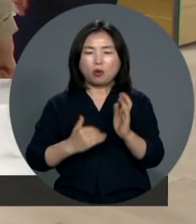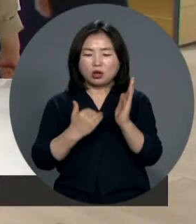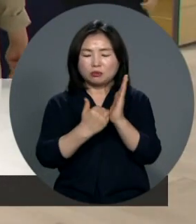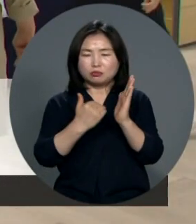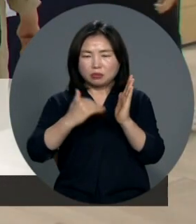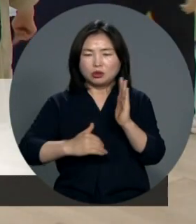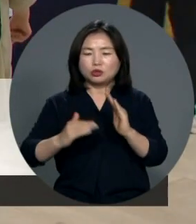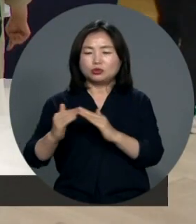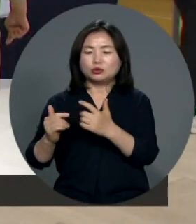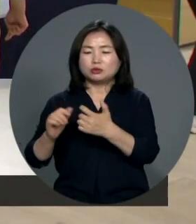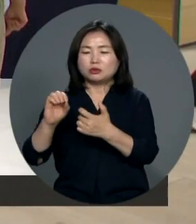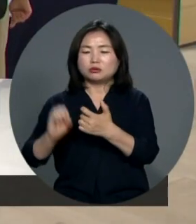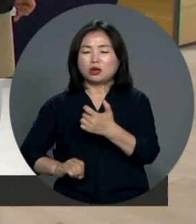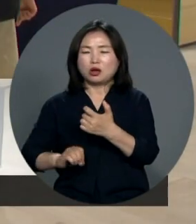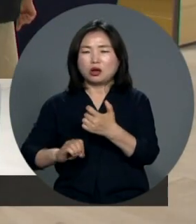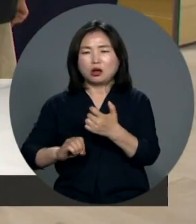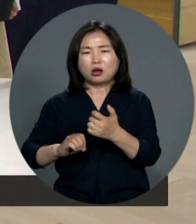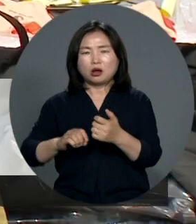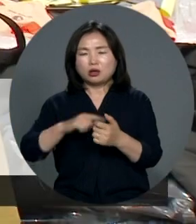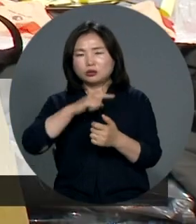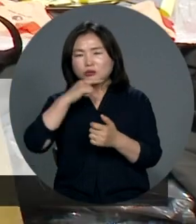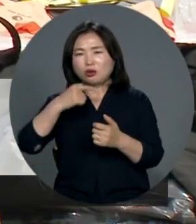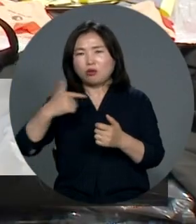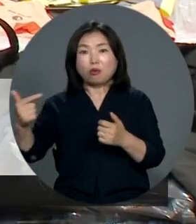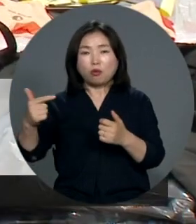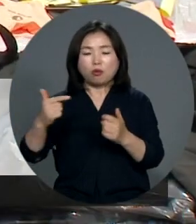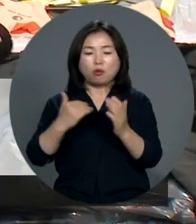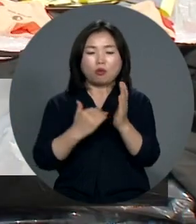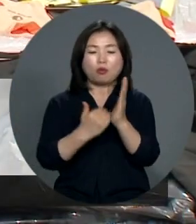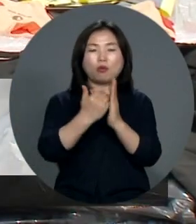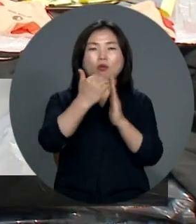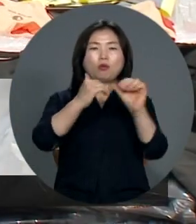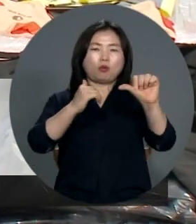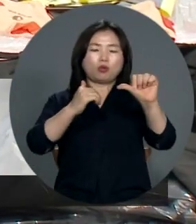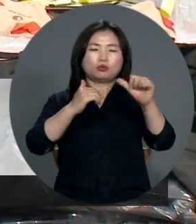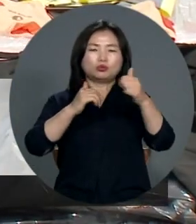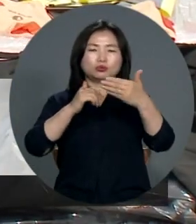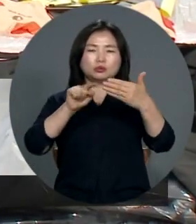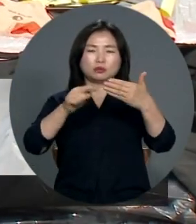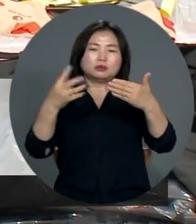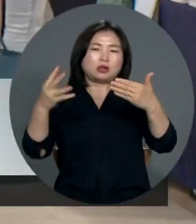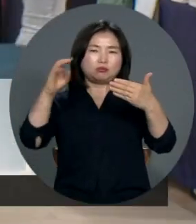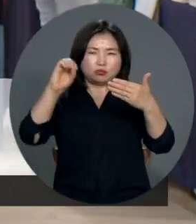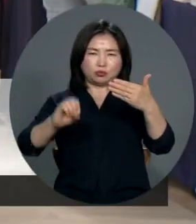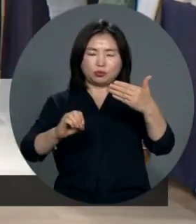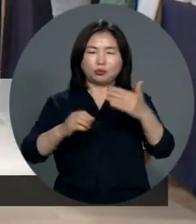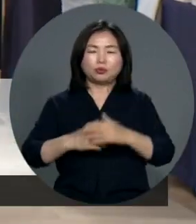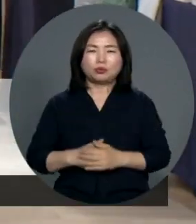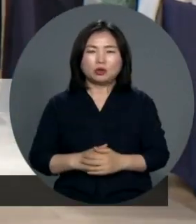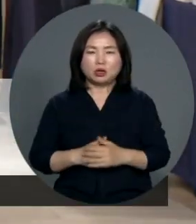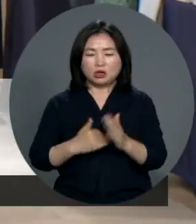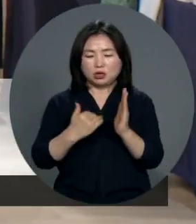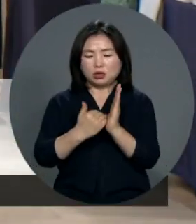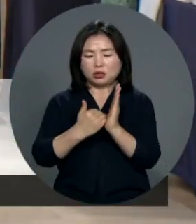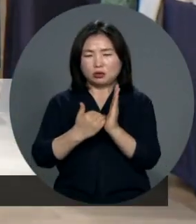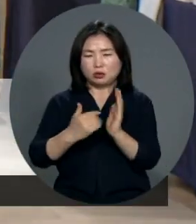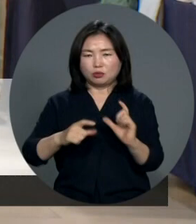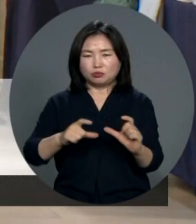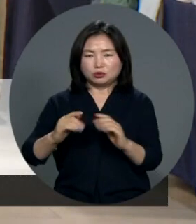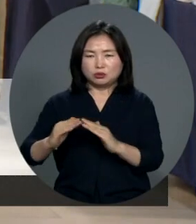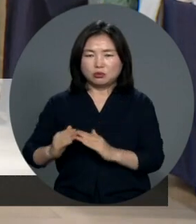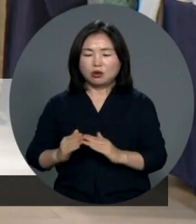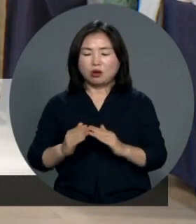가구가 60.3% 가장 높았고 5분위는 99.4% 있습니다 1분위 가구 가게